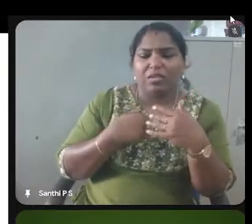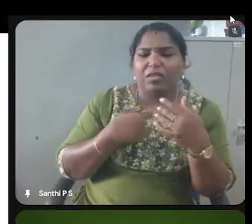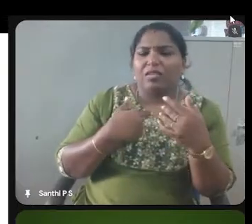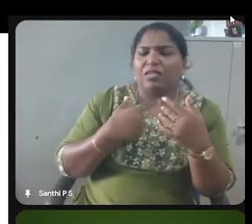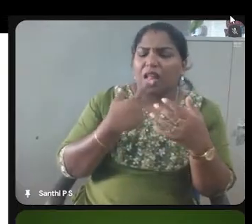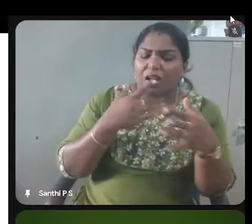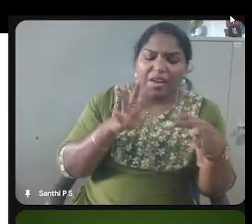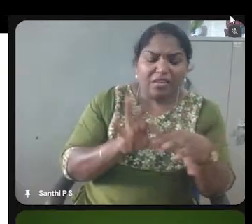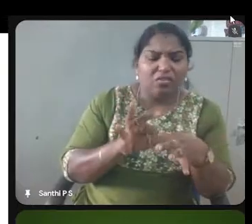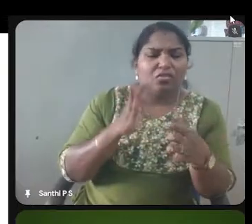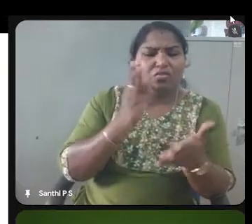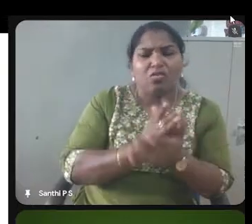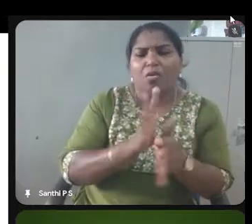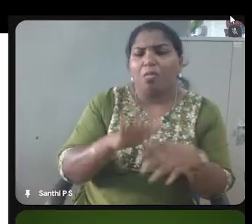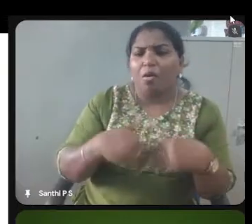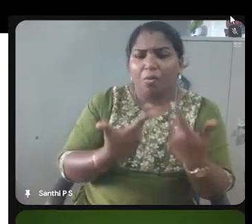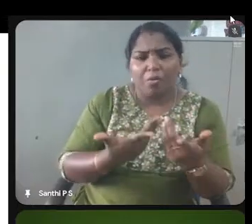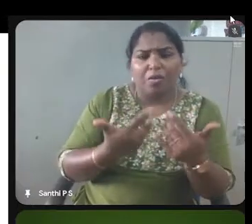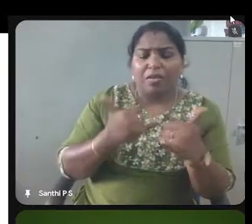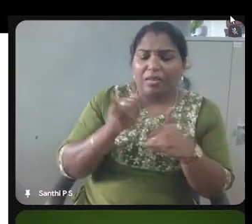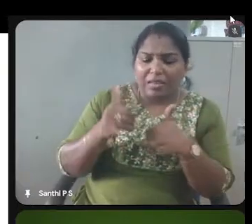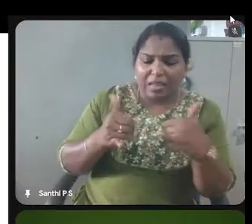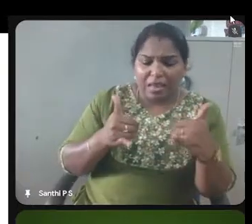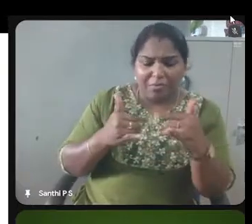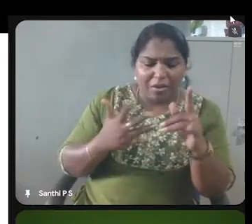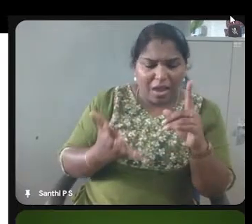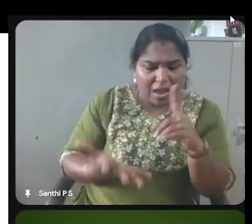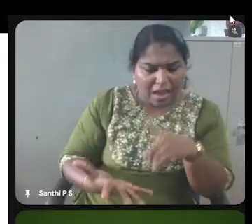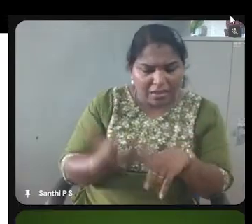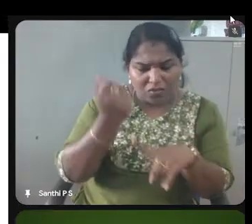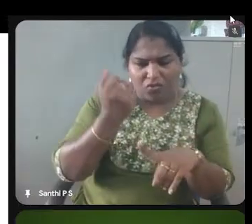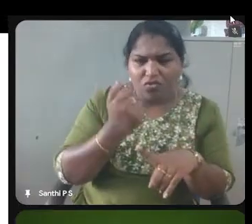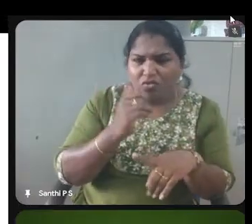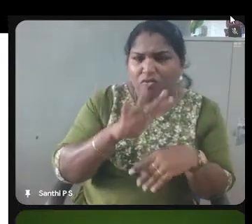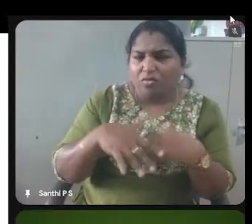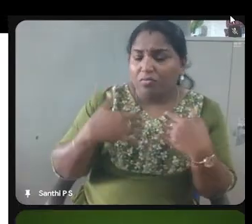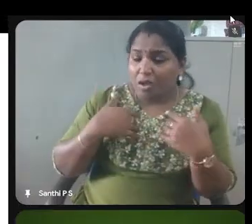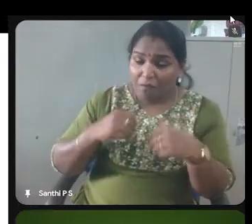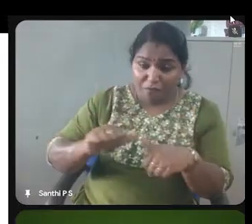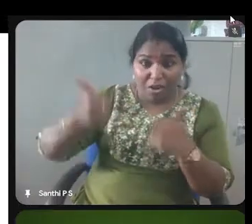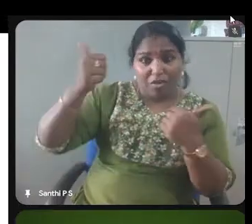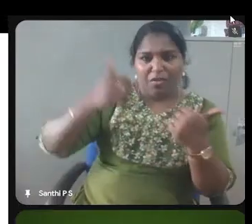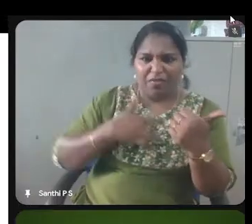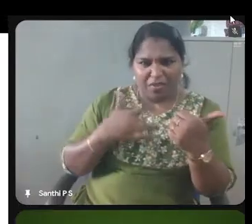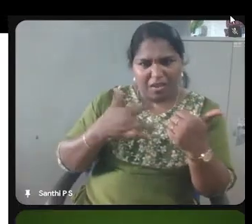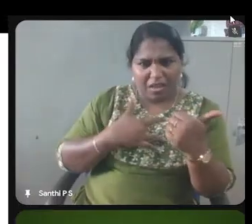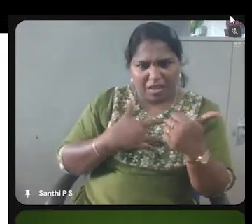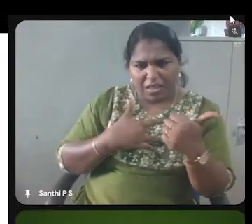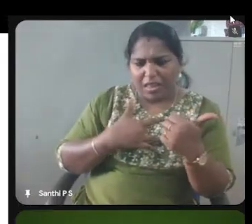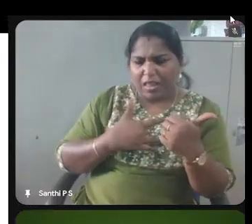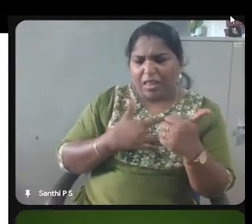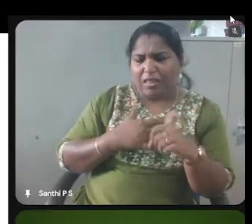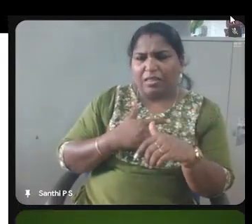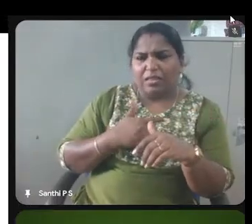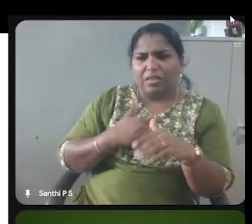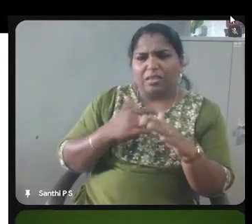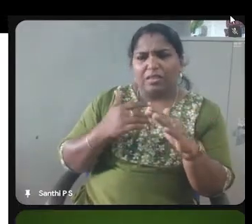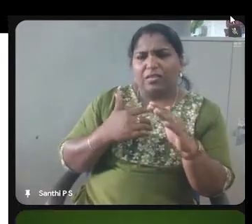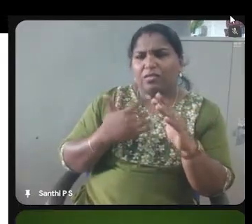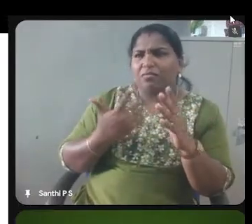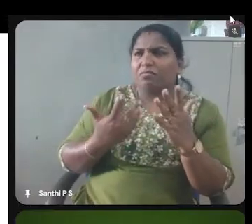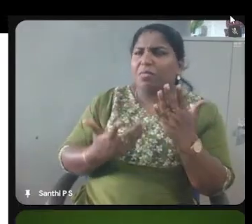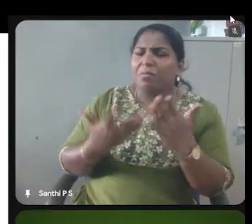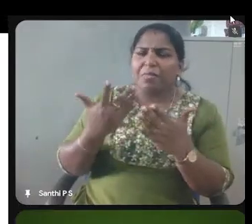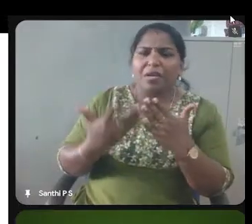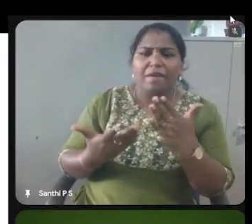ഈ ഗെയിമിലൂടെ അച്ചീവ് ചെയ്യുന്ന ഓരോ സ്റ്റെപ്പുകളും അതിൽ കിട്ടുന്ന ഒരു ഹീറോയിസം ഉണ്ടല്ലോ, അത് കുട്ടിക്ക് വീട്ടിൽ നിന്ന് കിട്ടാത്ത,